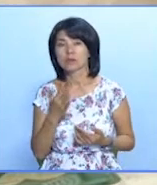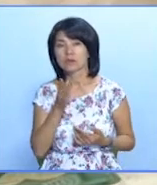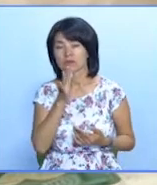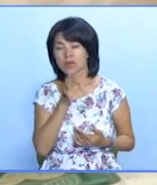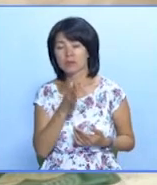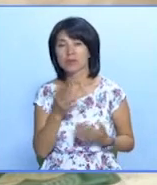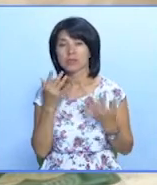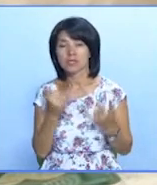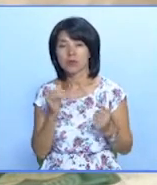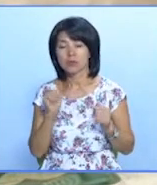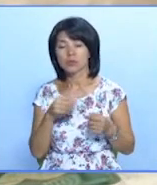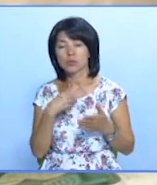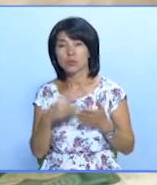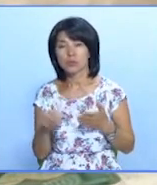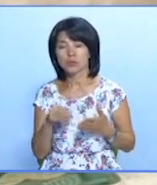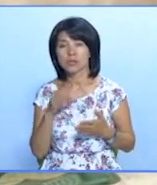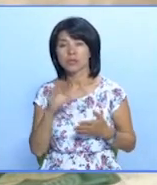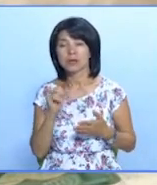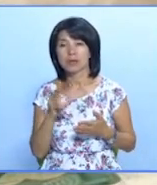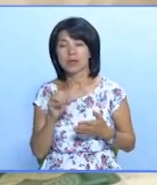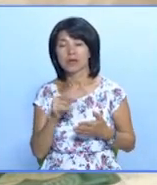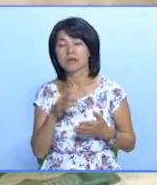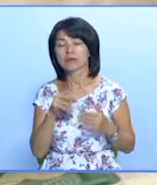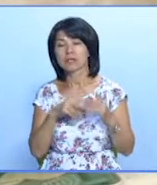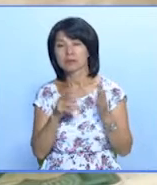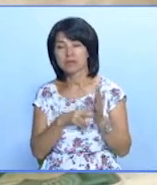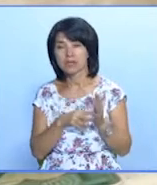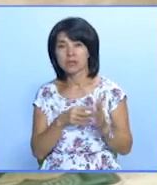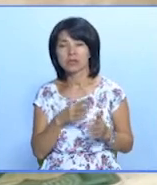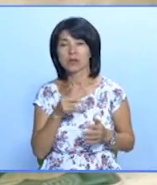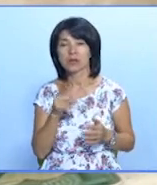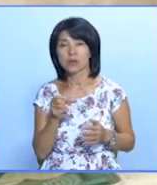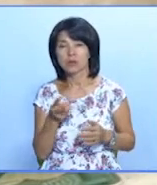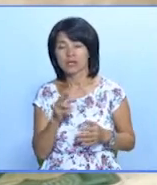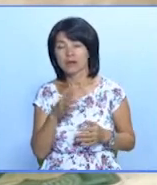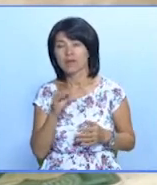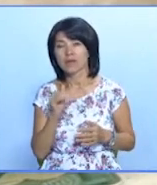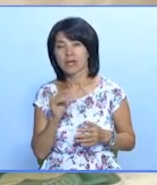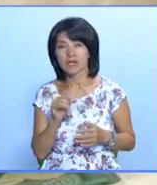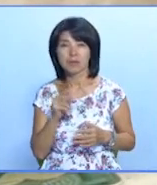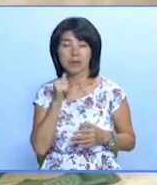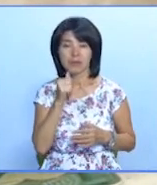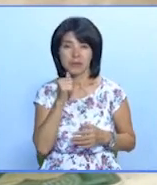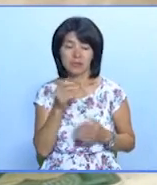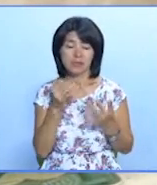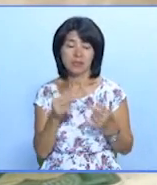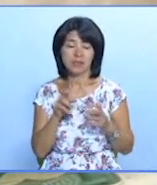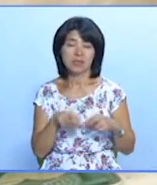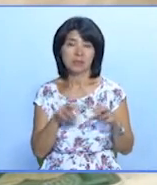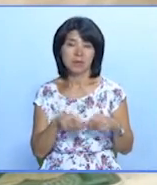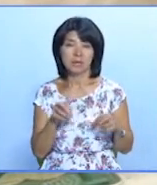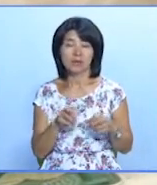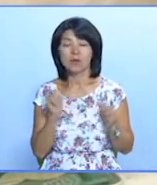бойынша алуға болады. Неке Сатпаев көшесі 17, 17 Глория Фарм аптекаларының жүйесін қарастырып жатырмыз.